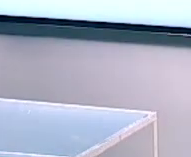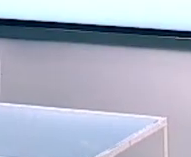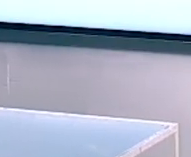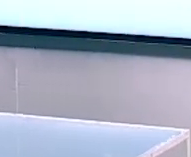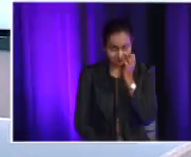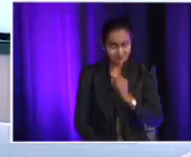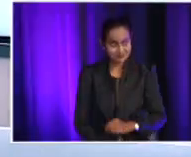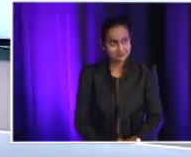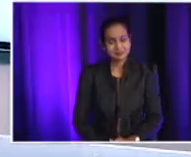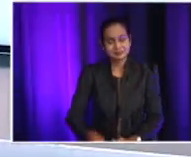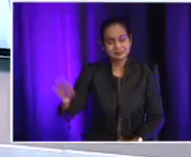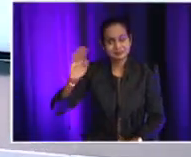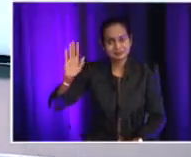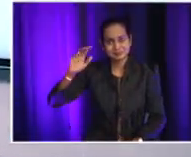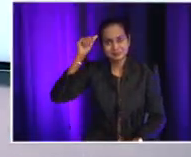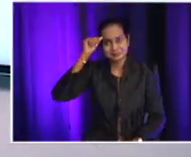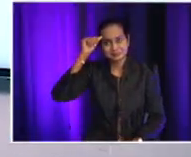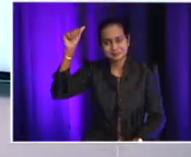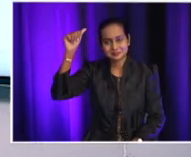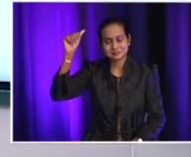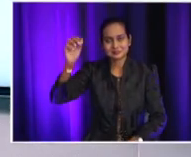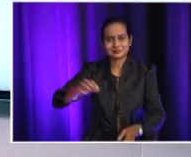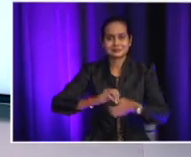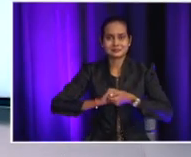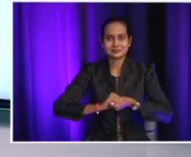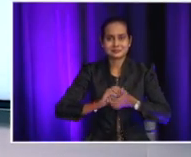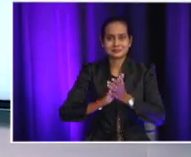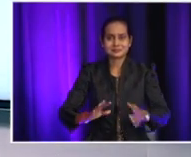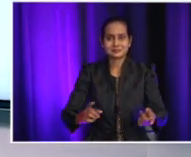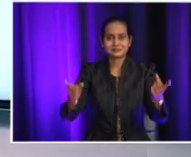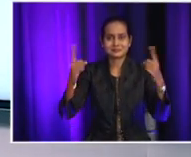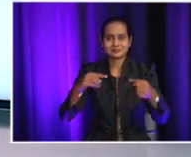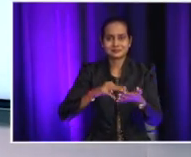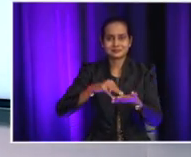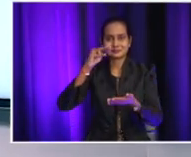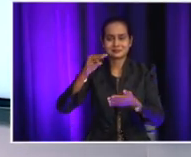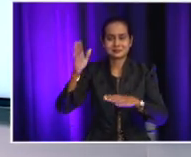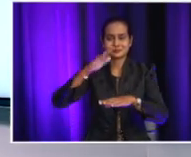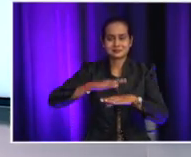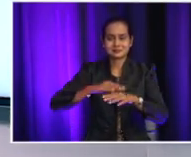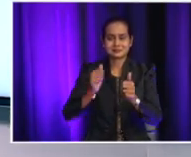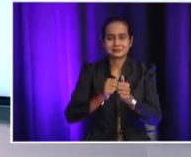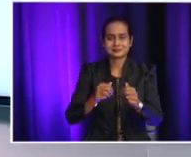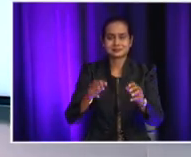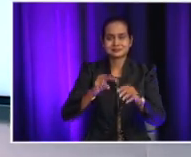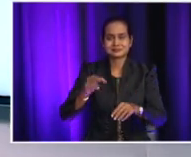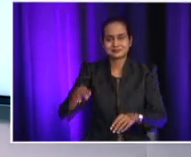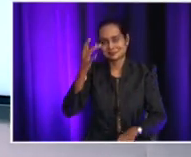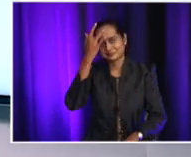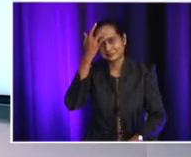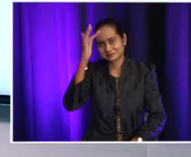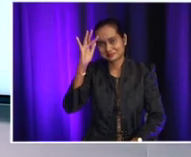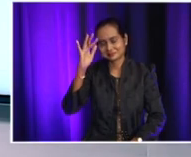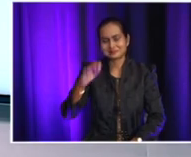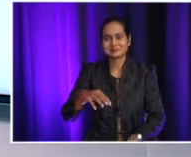Hai assalamualaikum Salam sejahtera Selamat datang ke Menengah Atas bersama dengan murid yang paling pintar yaitu Akmal Nazri Saya